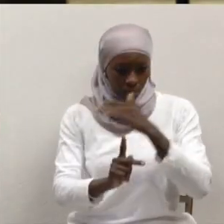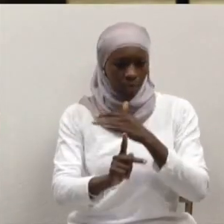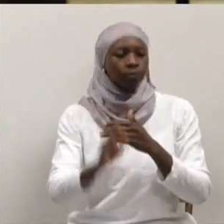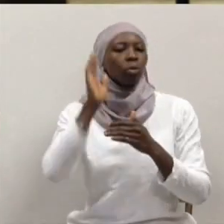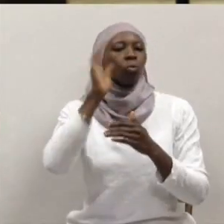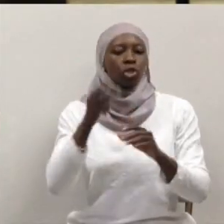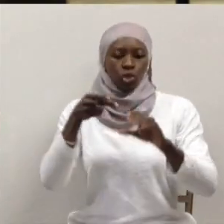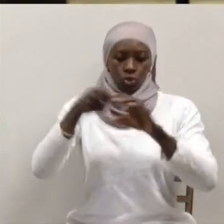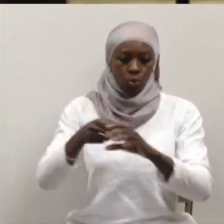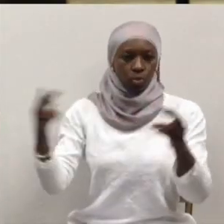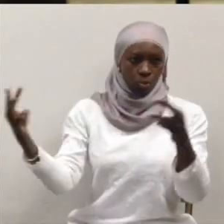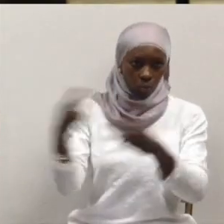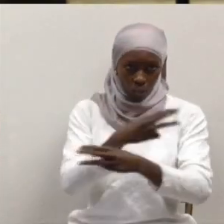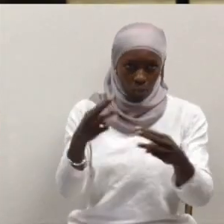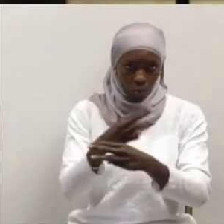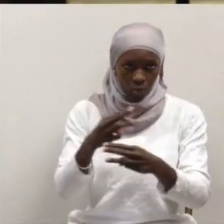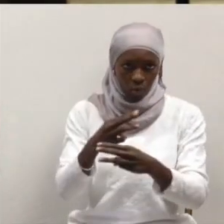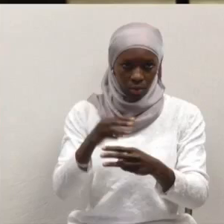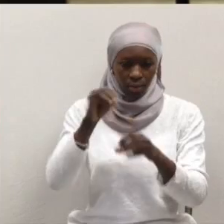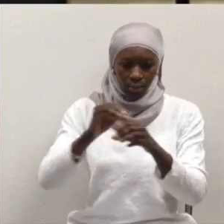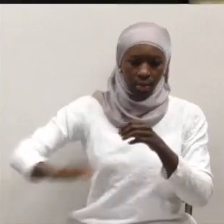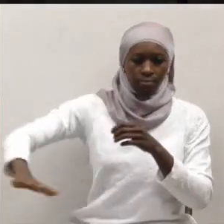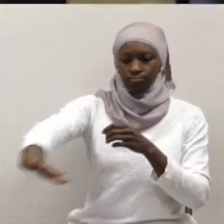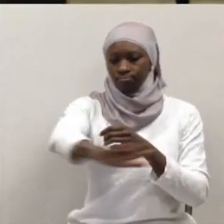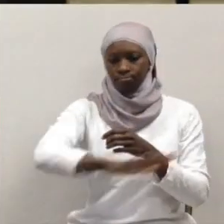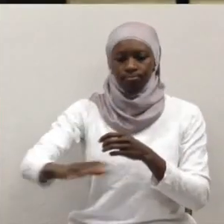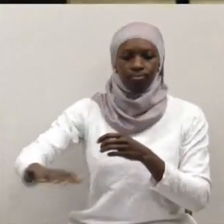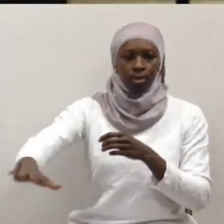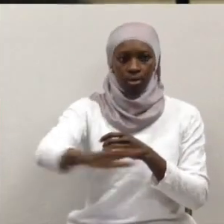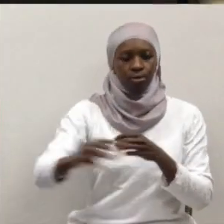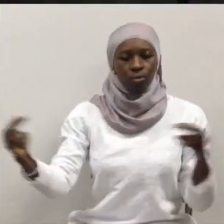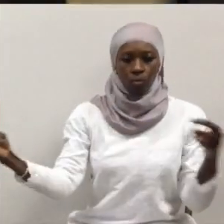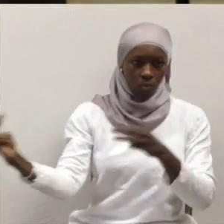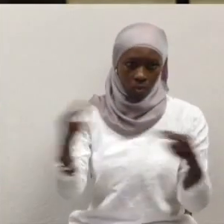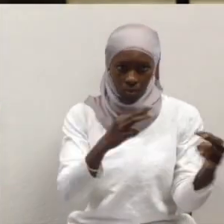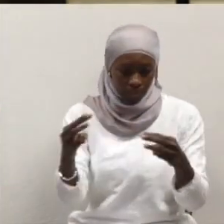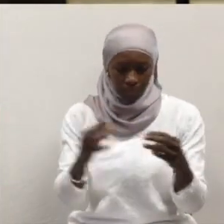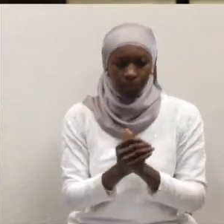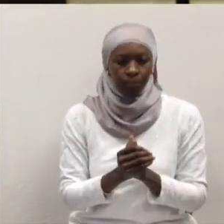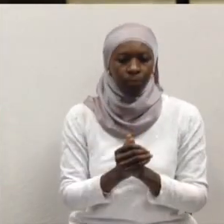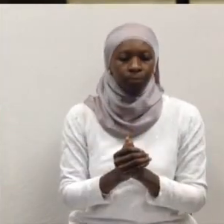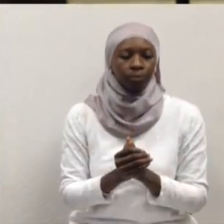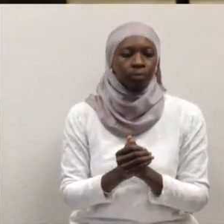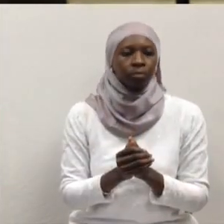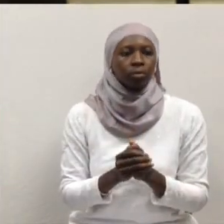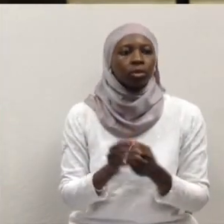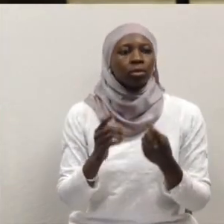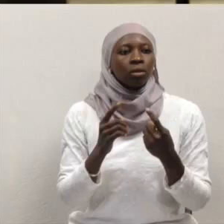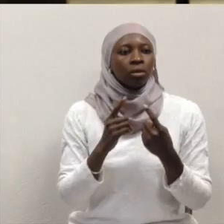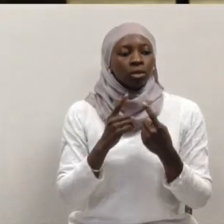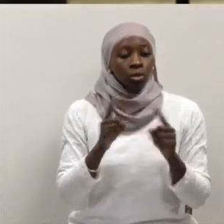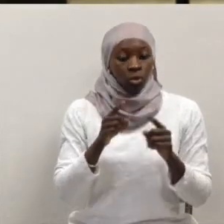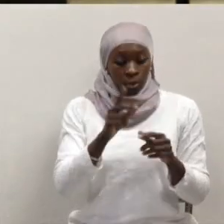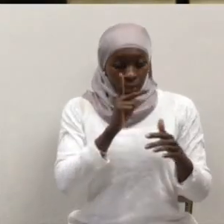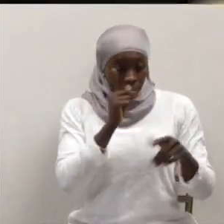remotely controlling what happens. So the life of the Prophet ﷺ is a clear